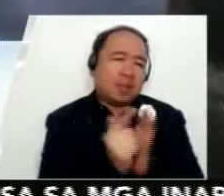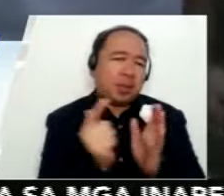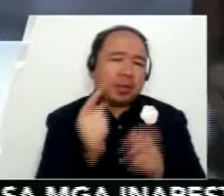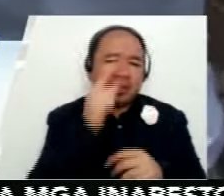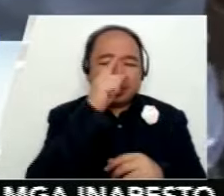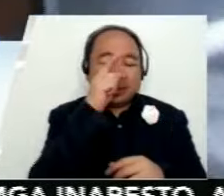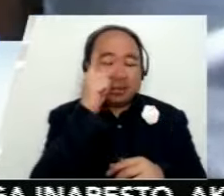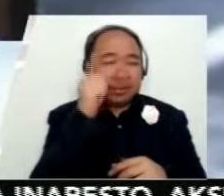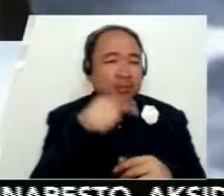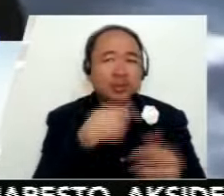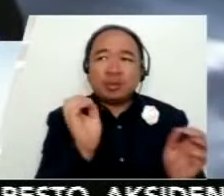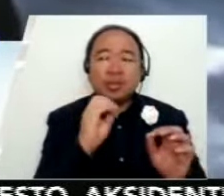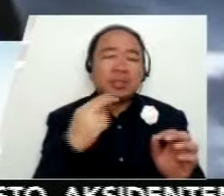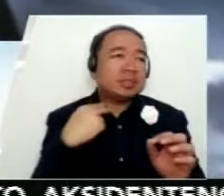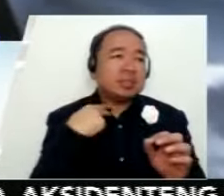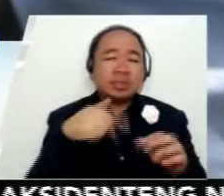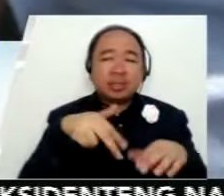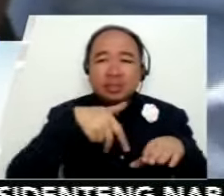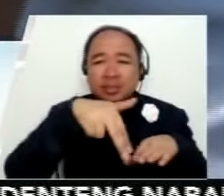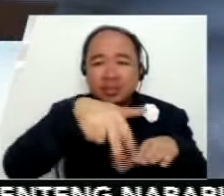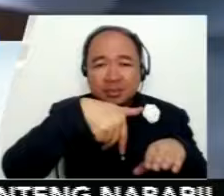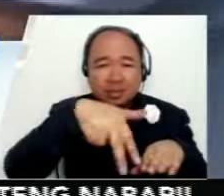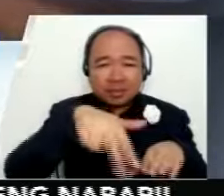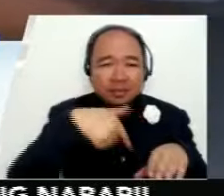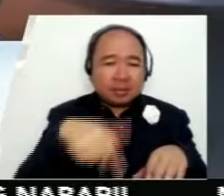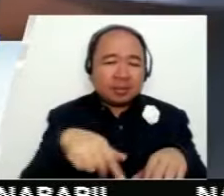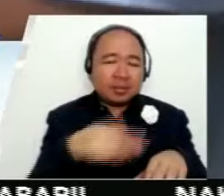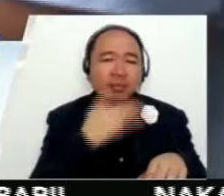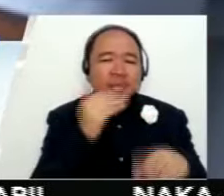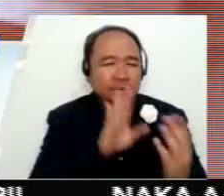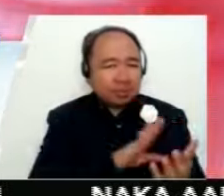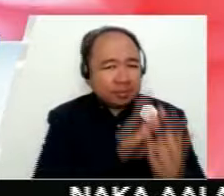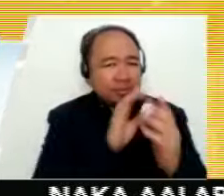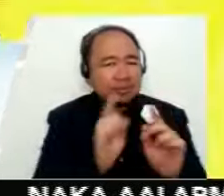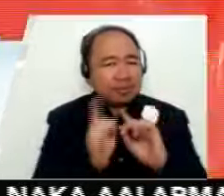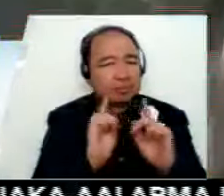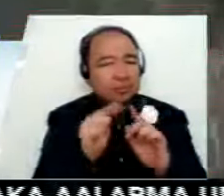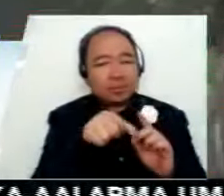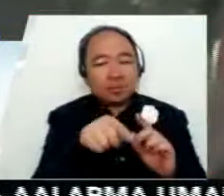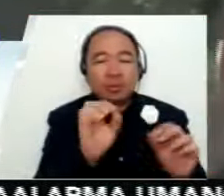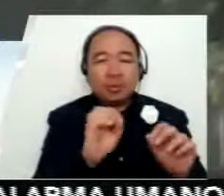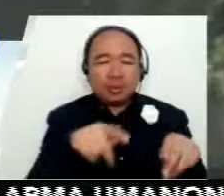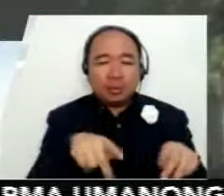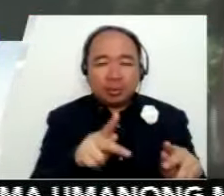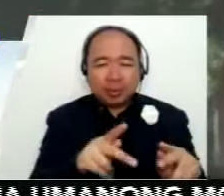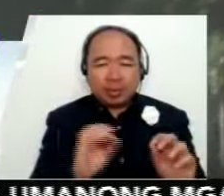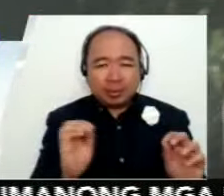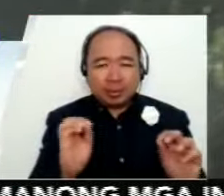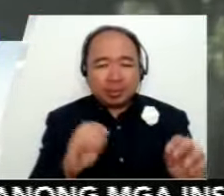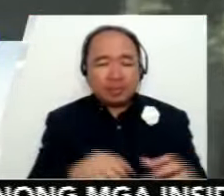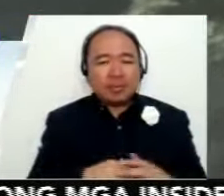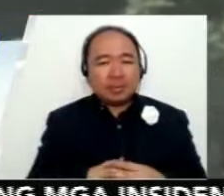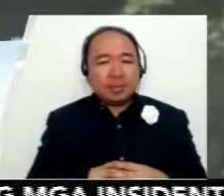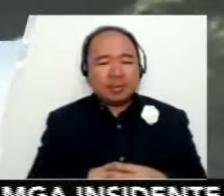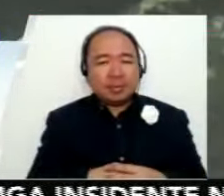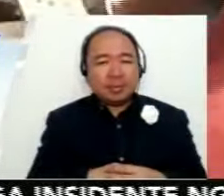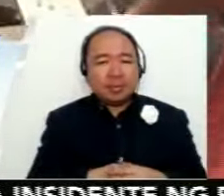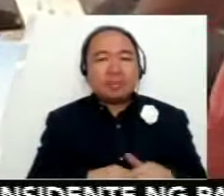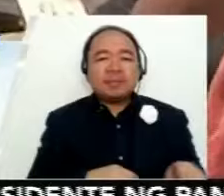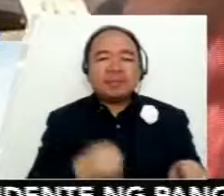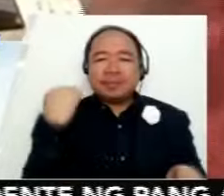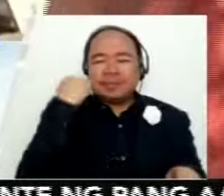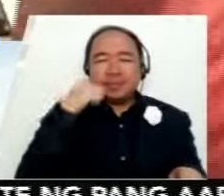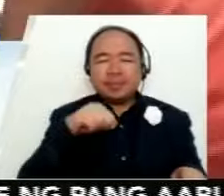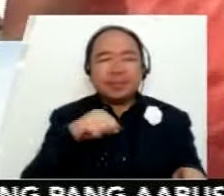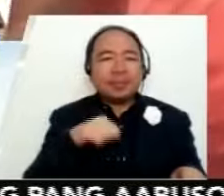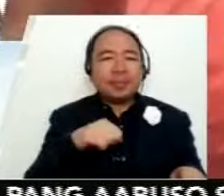estado. Makipag-usap kayo sa amin kasi bawal yan. Wala rin kayo permit. Bukod sa paglabag sa City Ordinance dahil